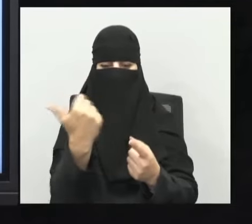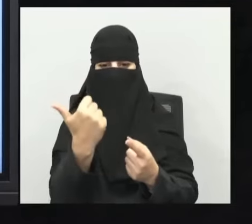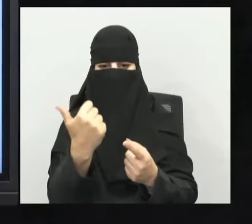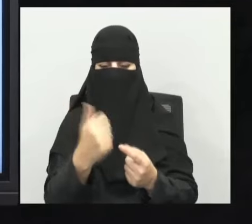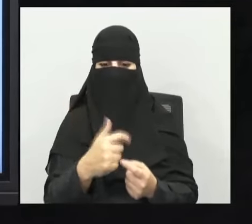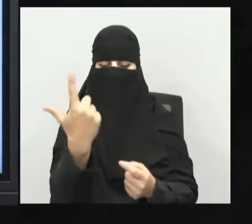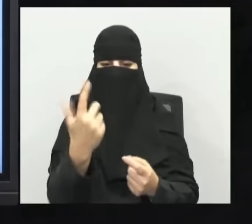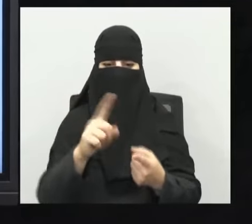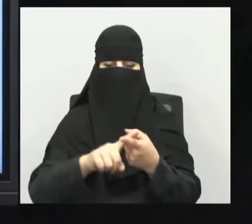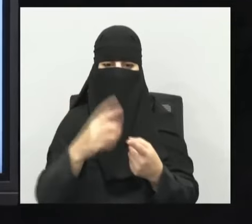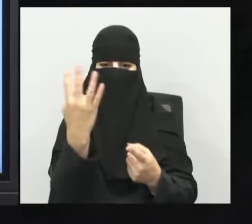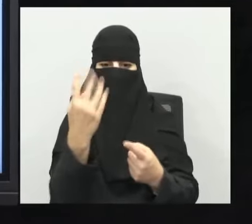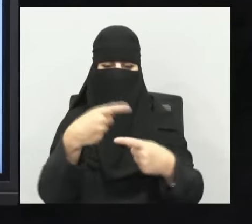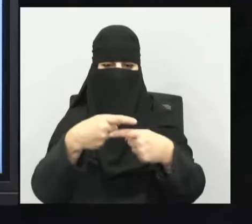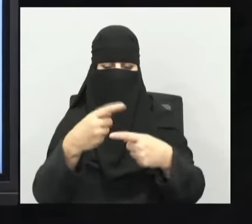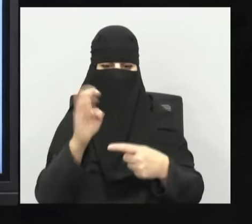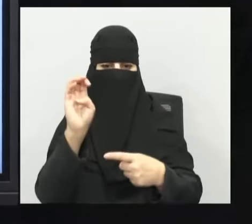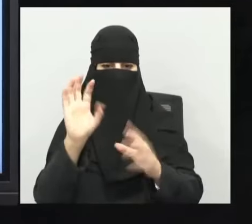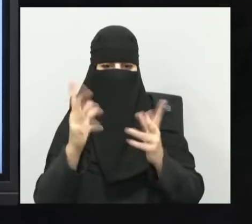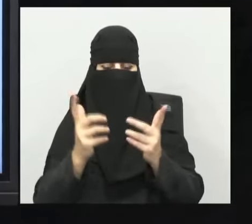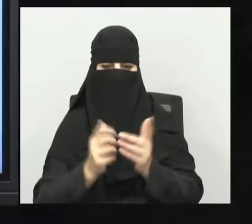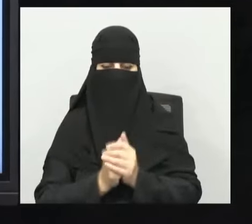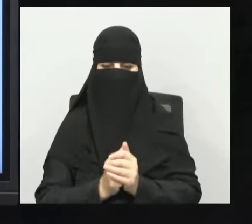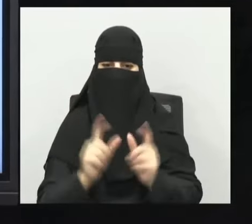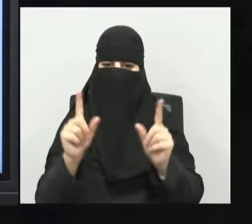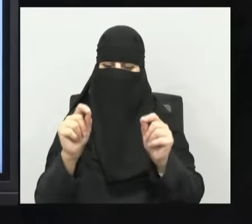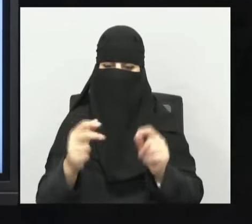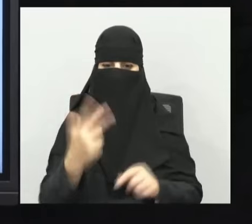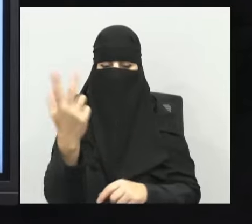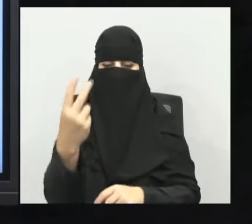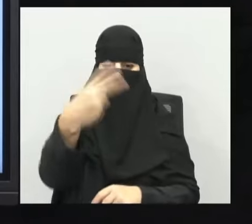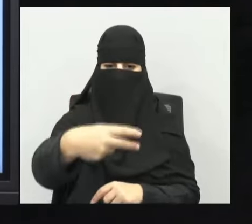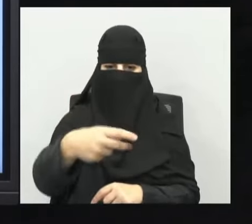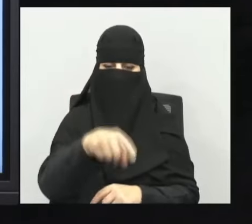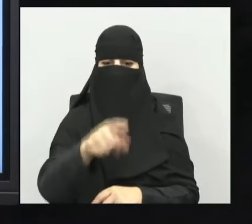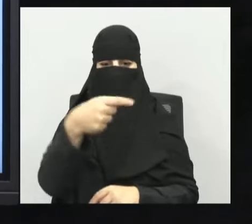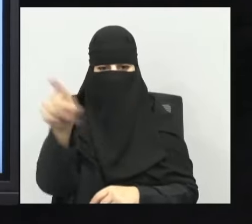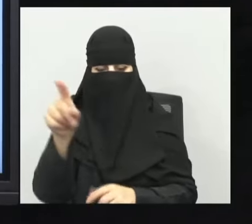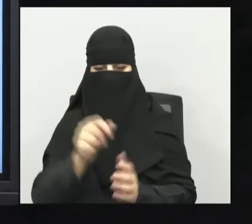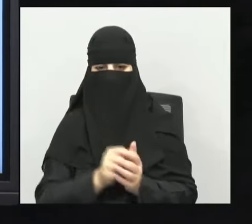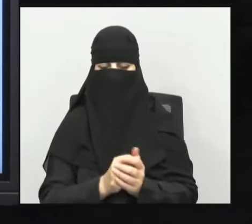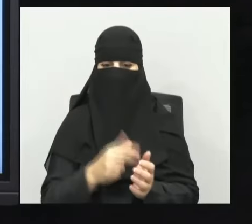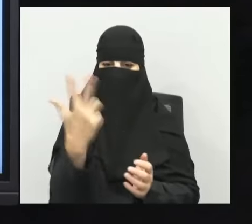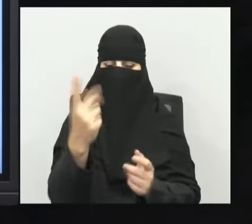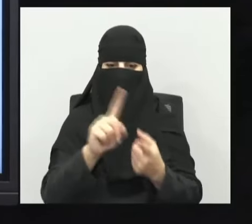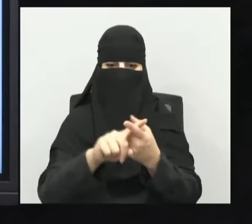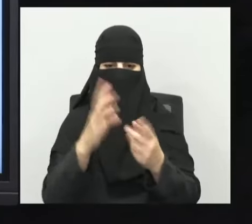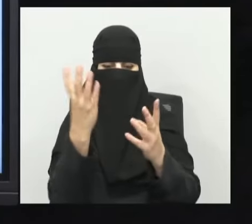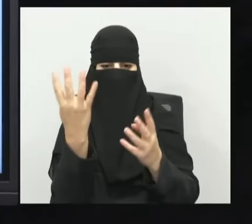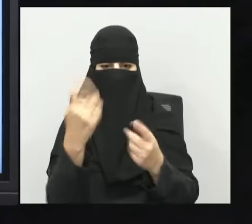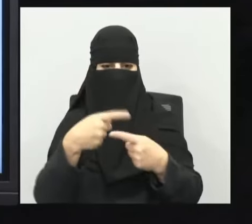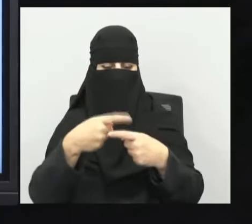عفوا سبعه ضرب اربعه كم يكون الناتج ممتازين 28 اذا هذه كذلك صحيحه ثمانيه ضرب